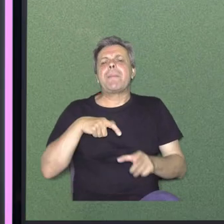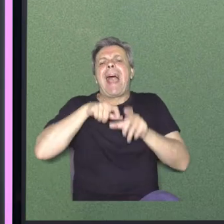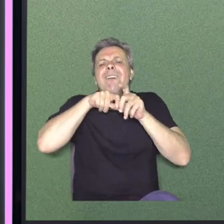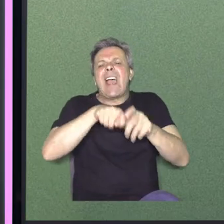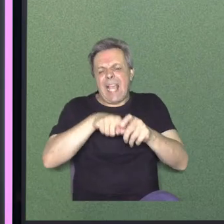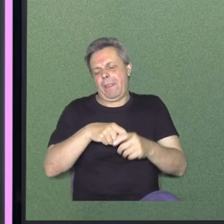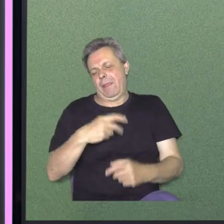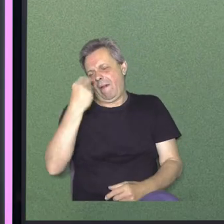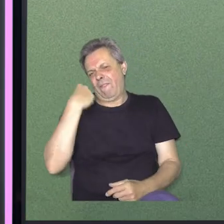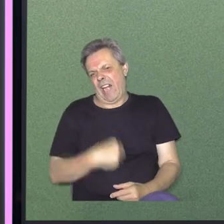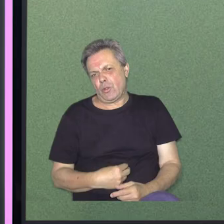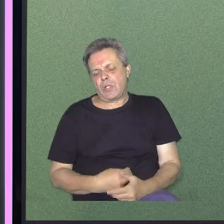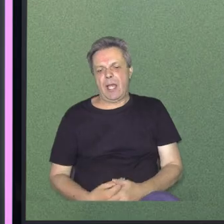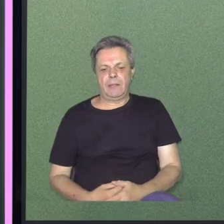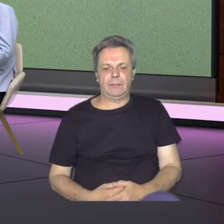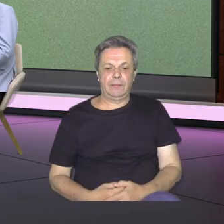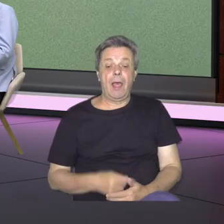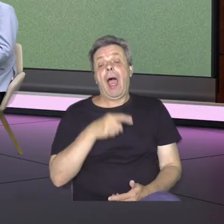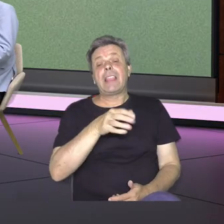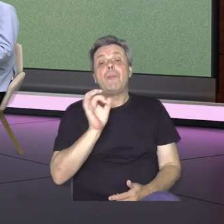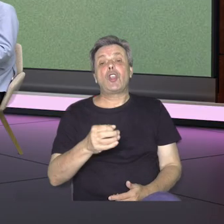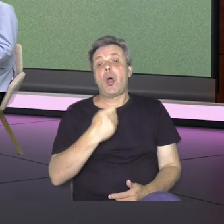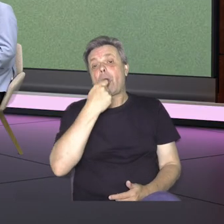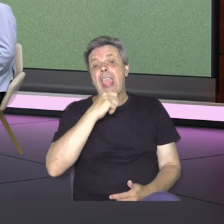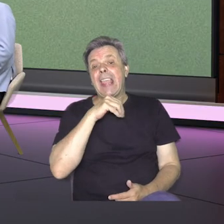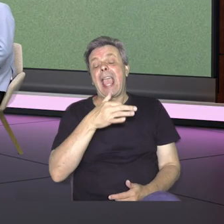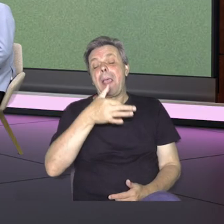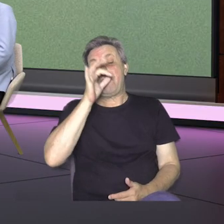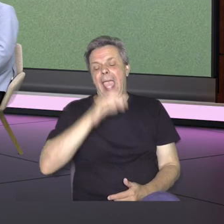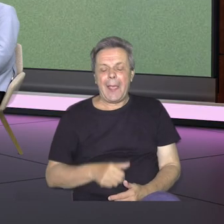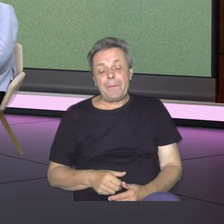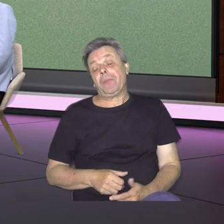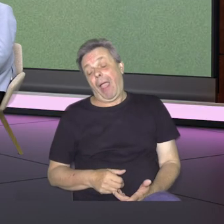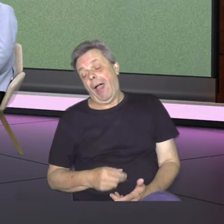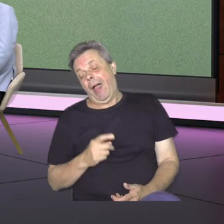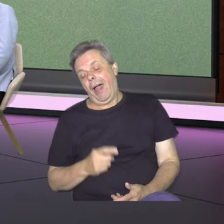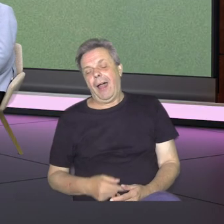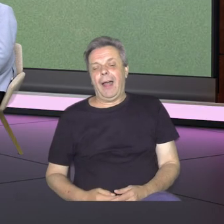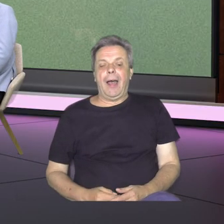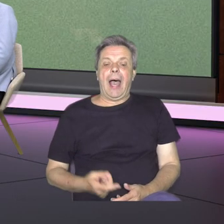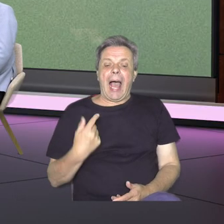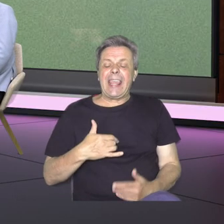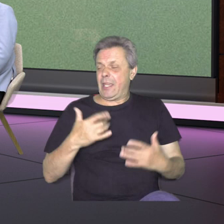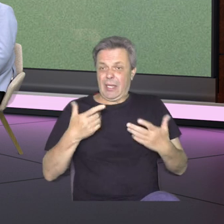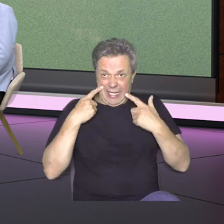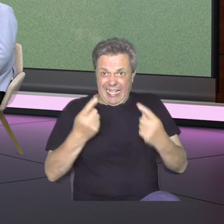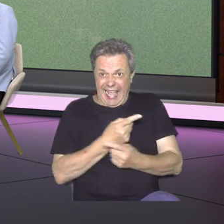ja vezan na Francusku. A dobro, se jede i pije. Da, ali kad ovako